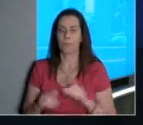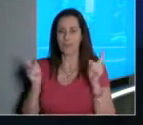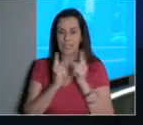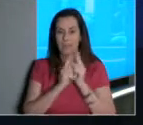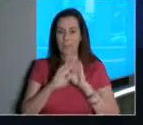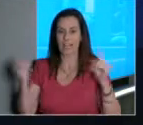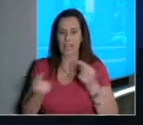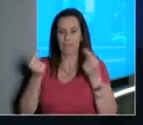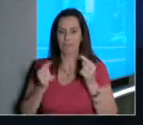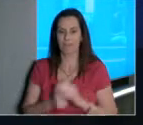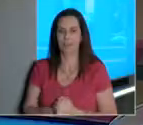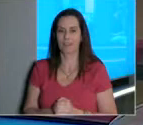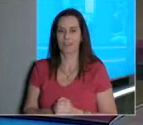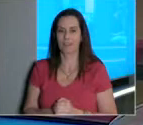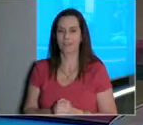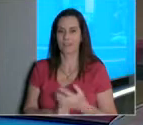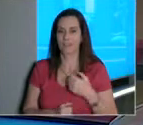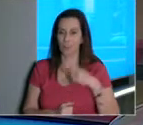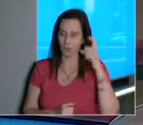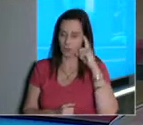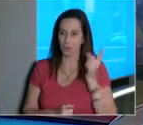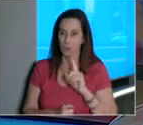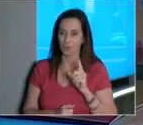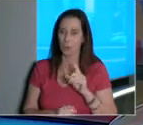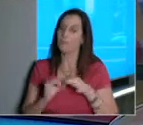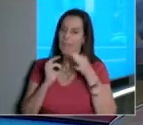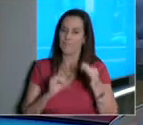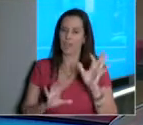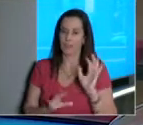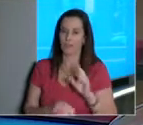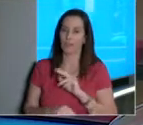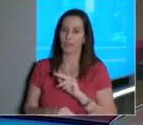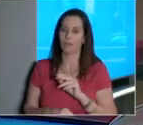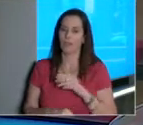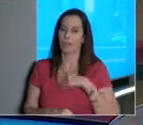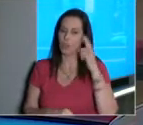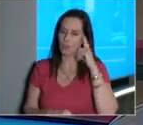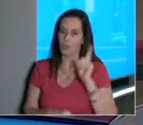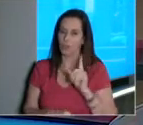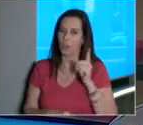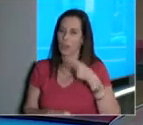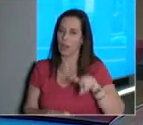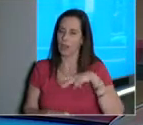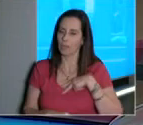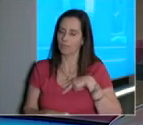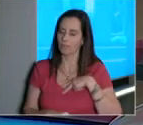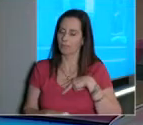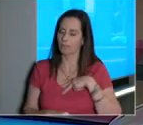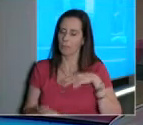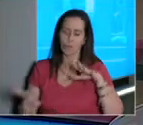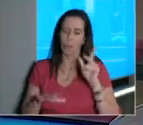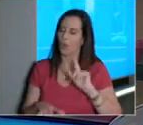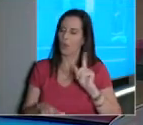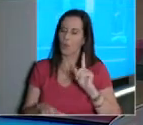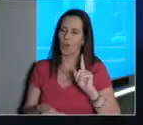בקצרה ובלי ריבים עוד פעם, בבקשה. אני חושבת שמי שאמון... כפריפריה, על נושא הכללי של התחילת שלנו. אני חושבת שמי שאמון על השלטון לא יכול להתנער מזה